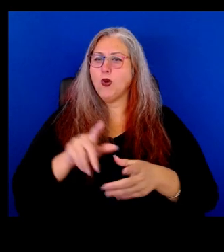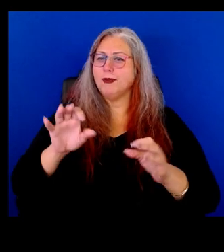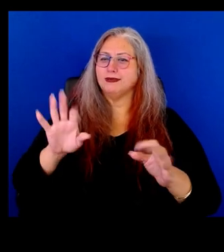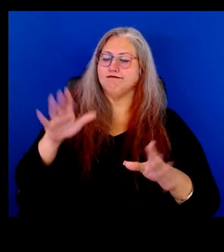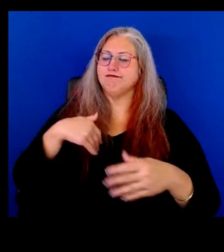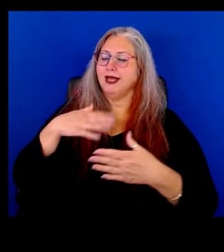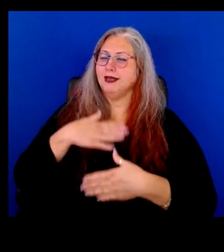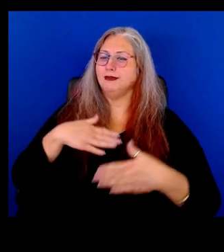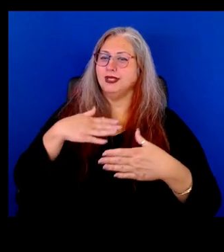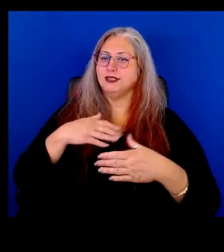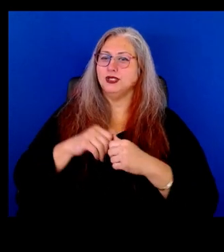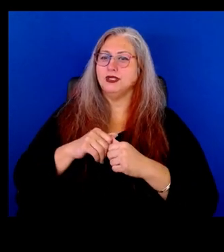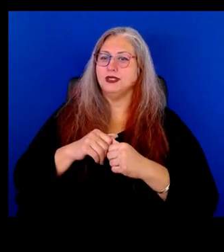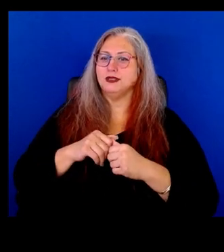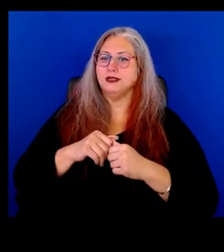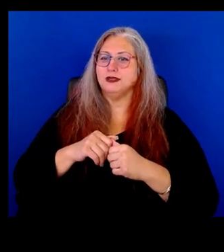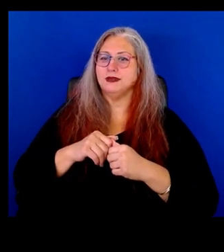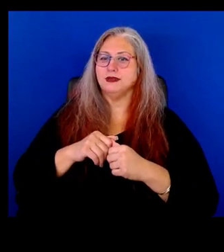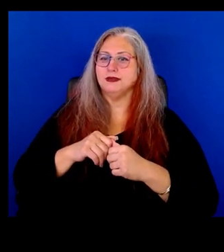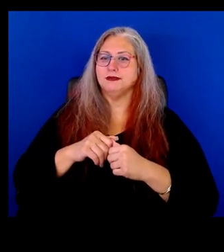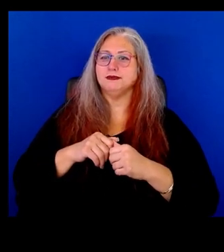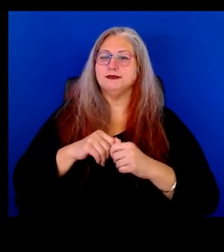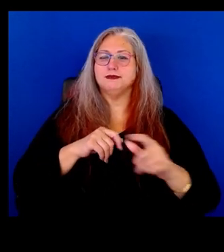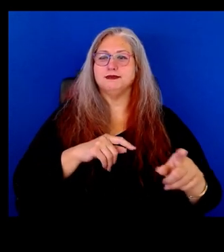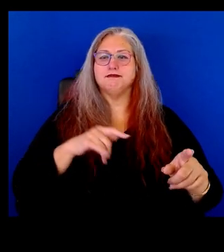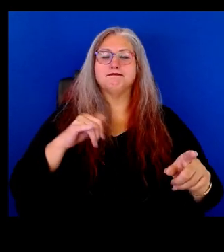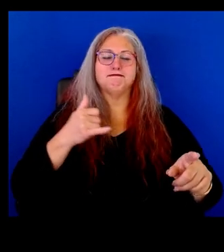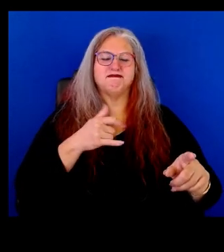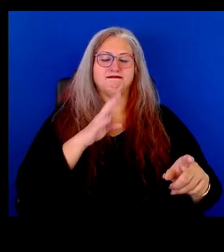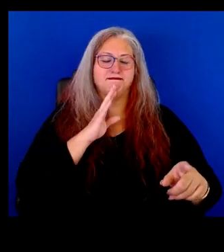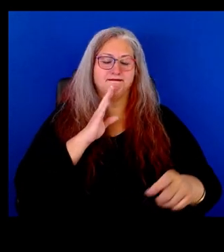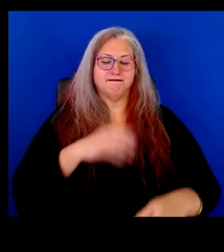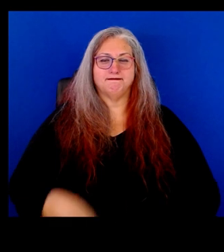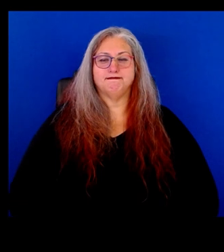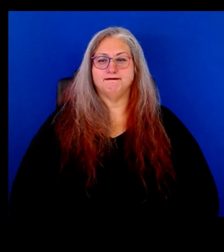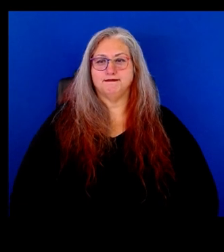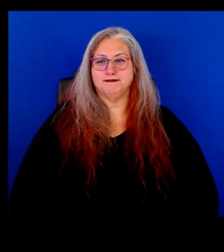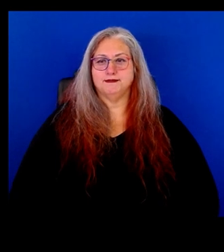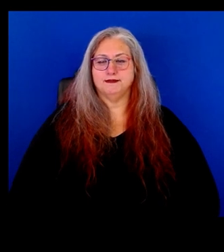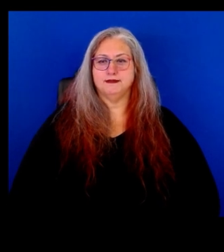Absolutely. Absolutely, my pleasure. ليلى لوردس بتقلك انه